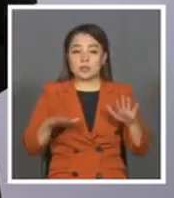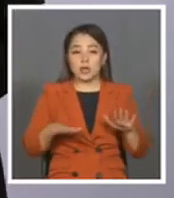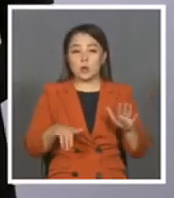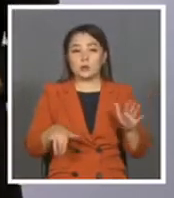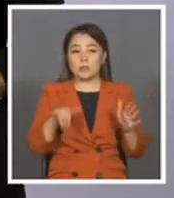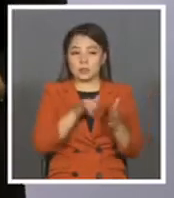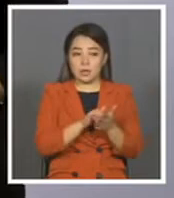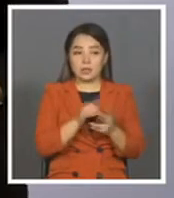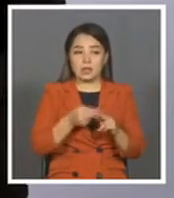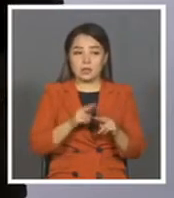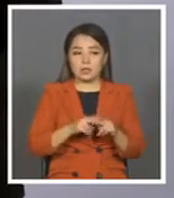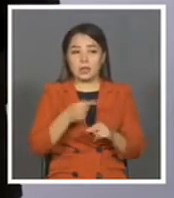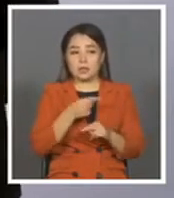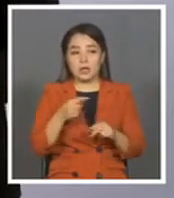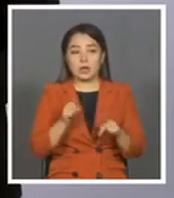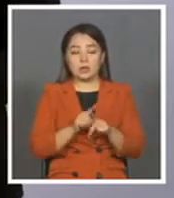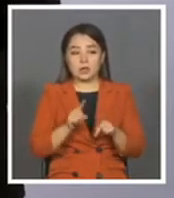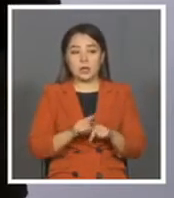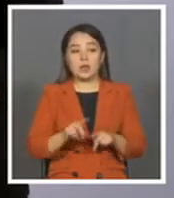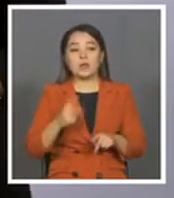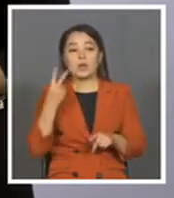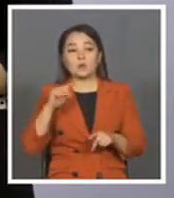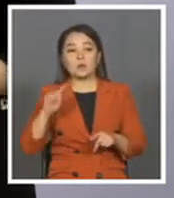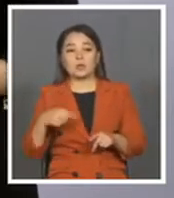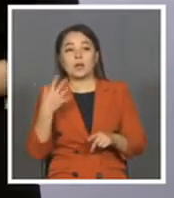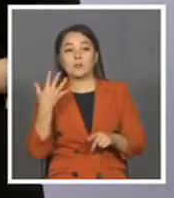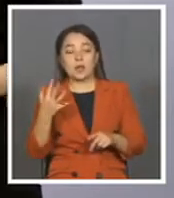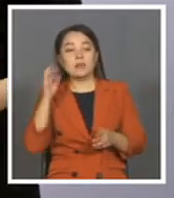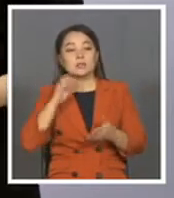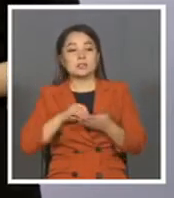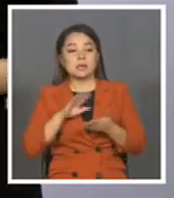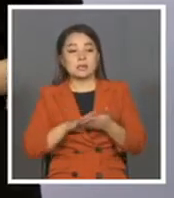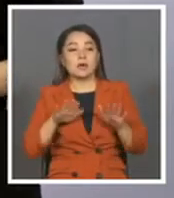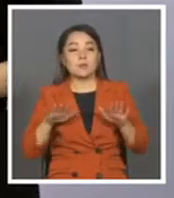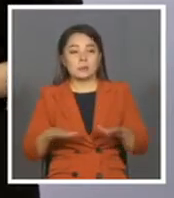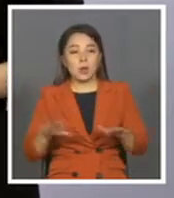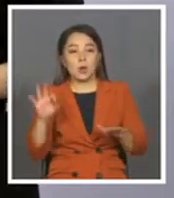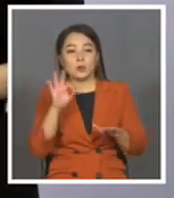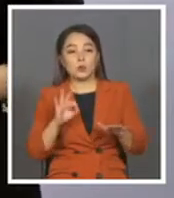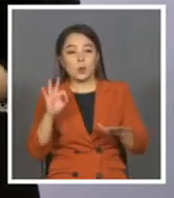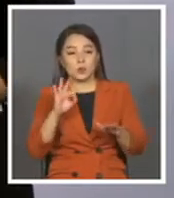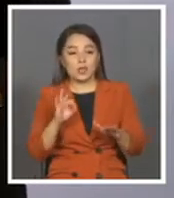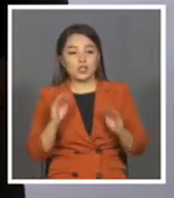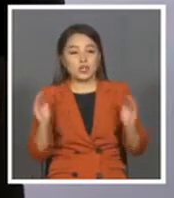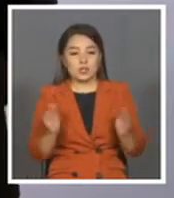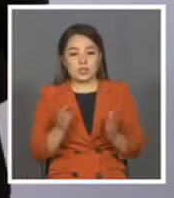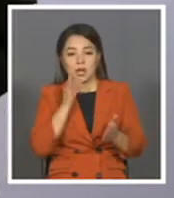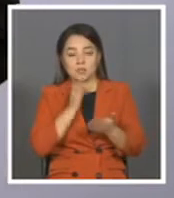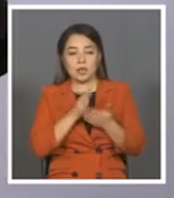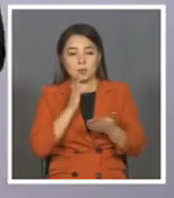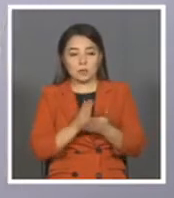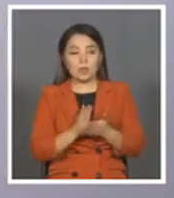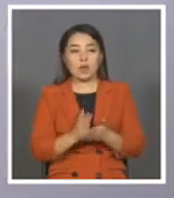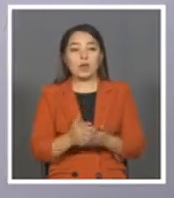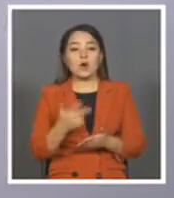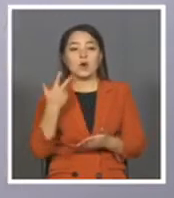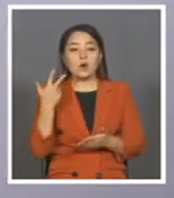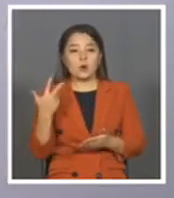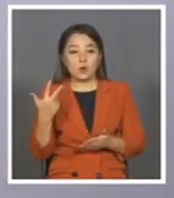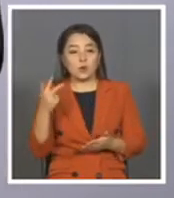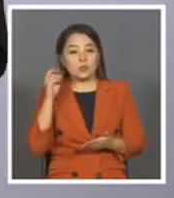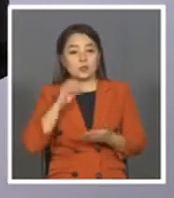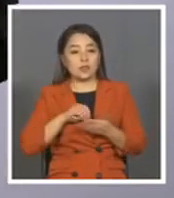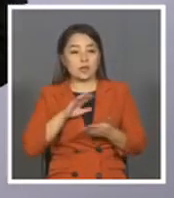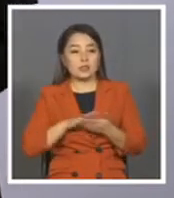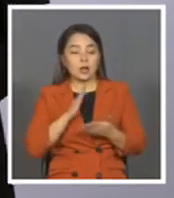оны теңсіздік түрінде минус 2,5 саны 0-ден кіші дейміз. Ал 3 саны 0-дің